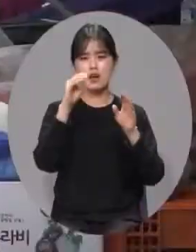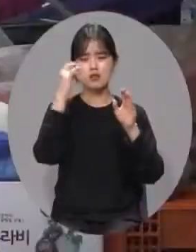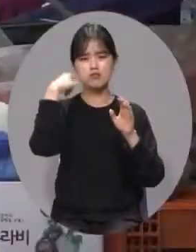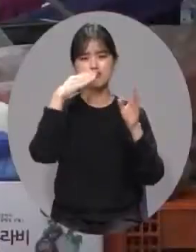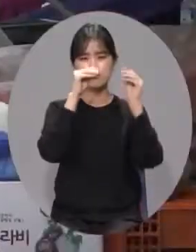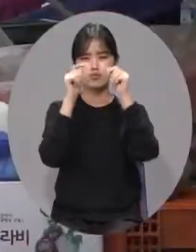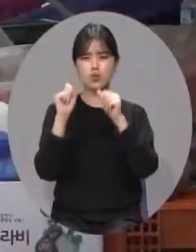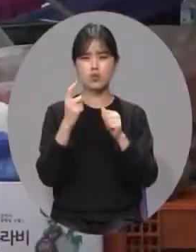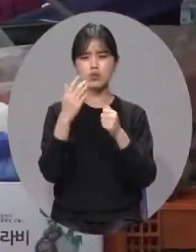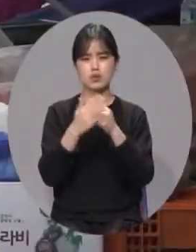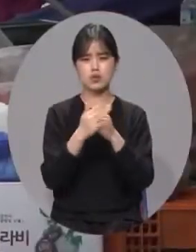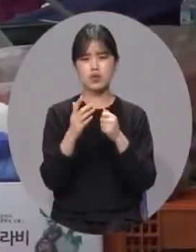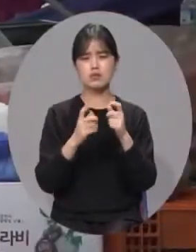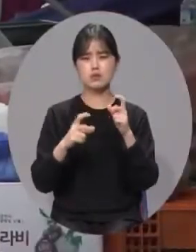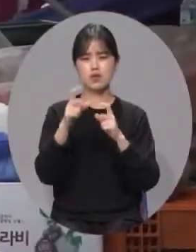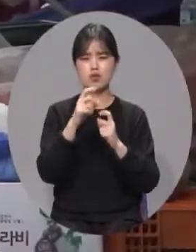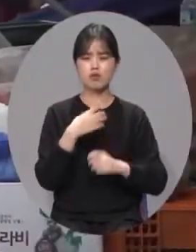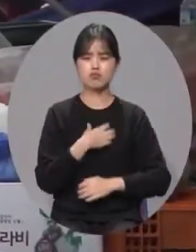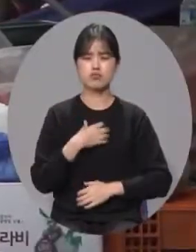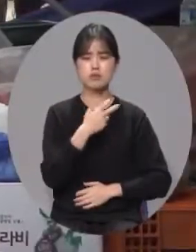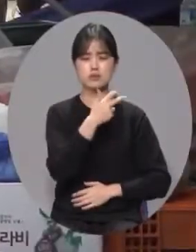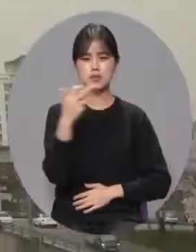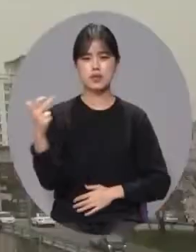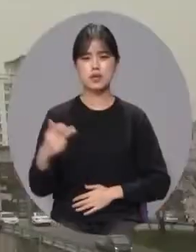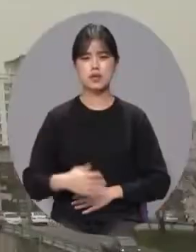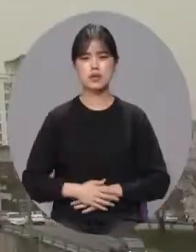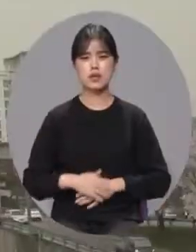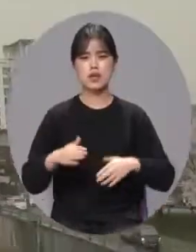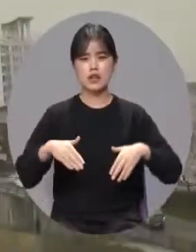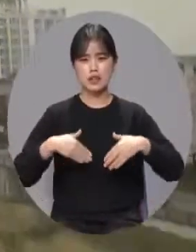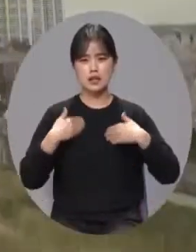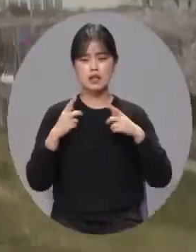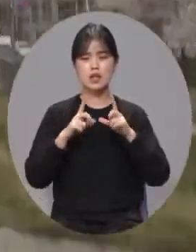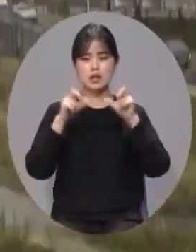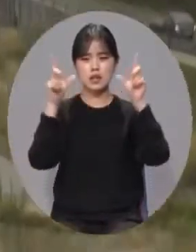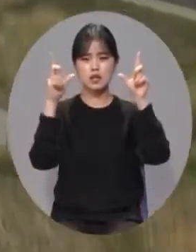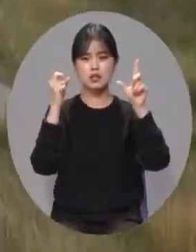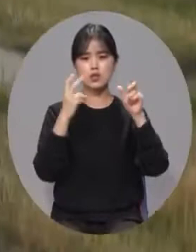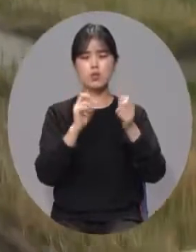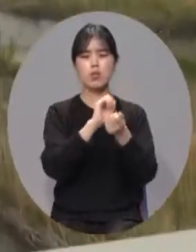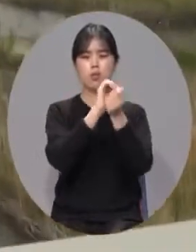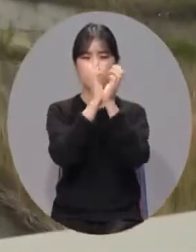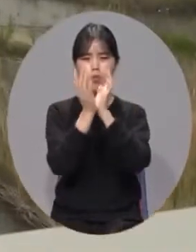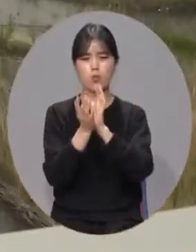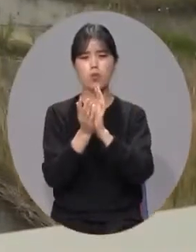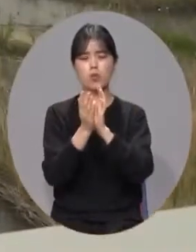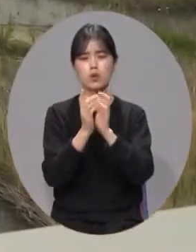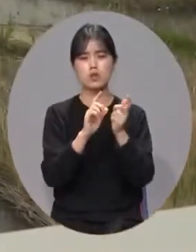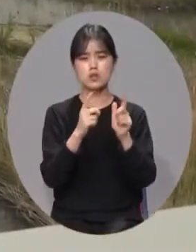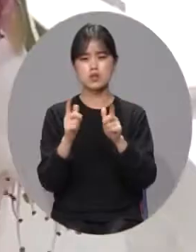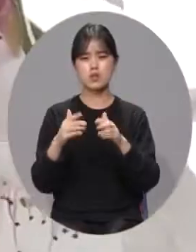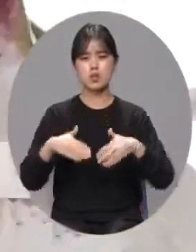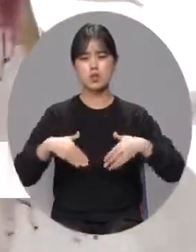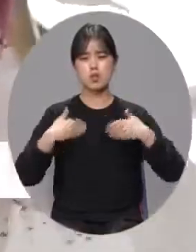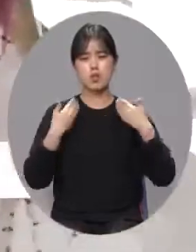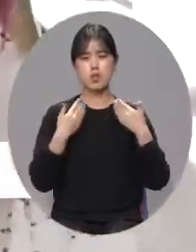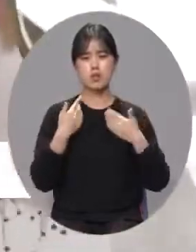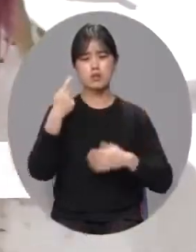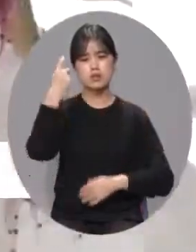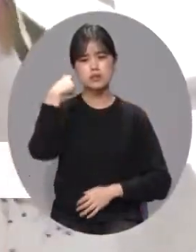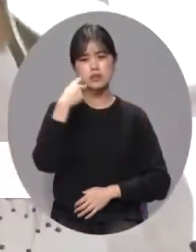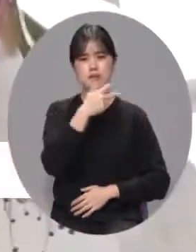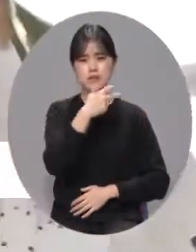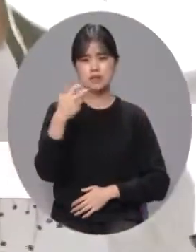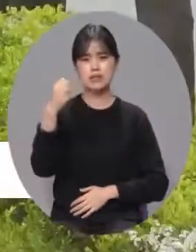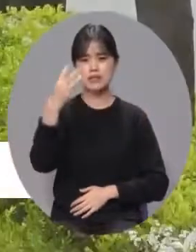부리니 상인들의 근심은 커져갑니다. 따뜻해진 날씨와 활짝 핀 벚꽃으로 봄 기운이 느껴지는 전주